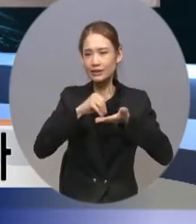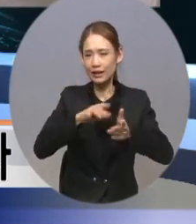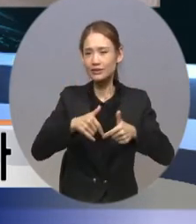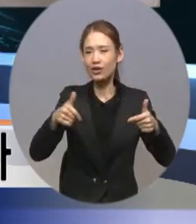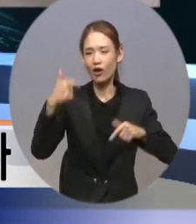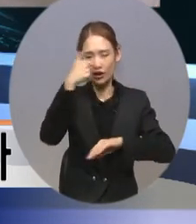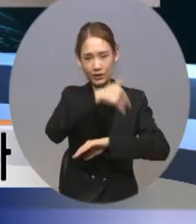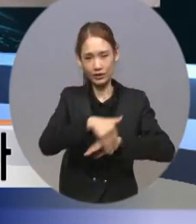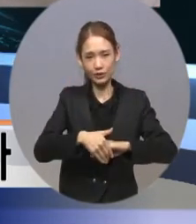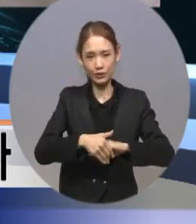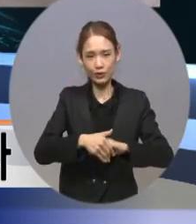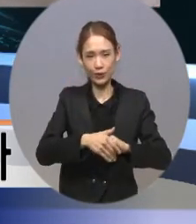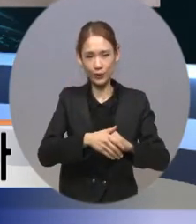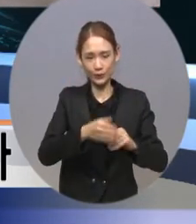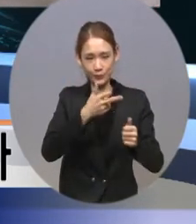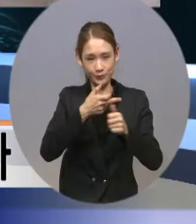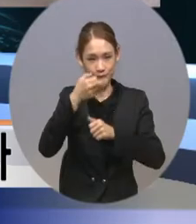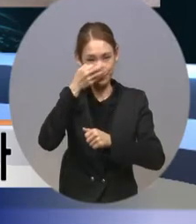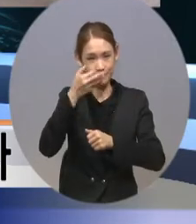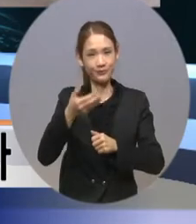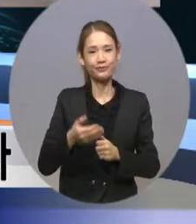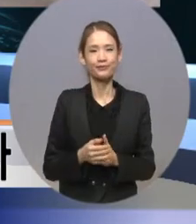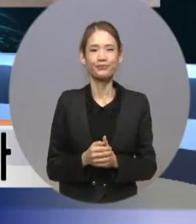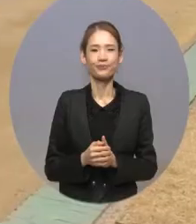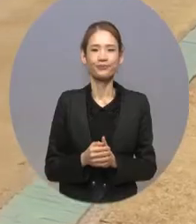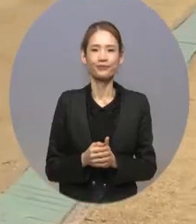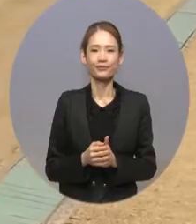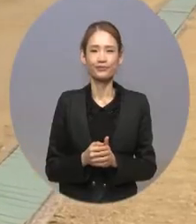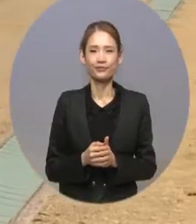있는데요. 보도에 문경화 기자입니다.